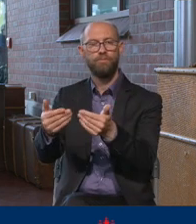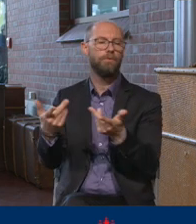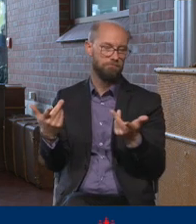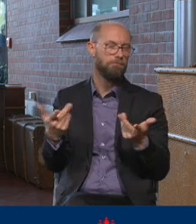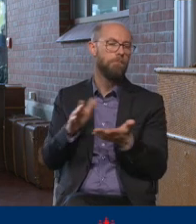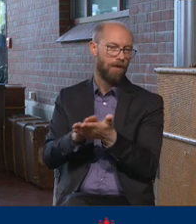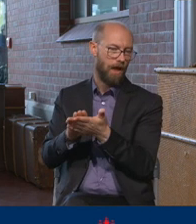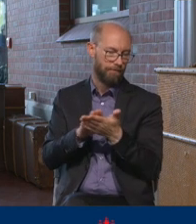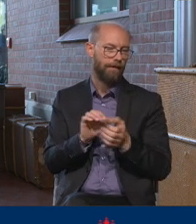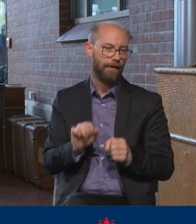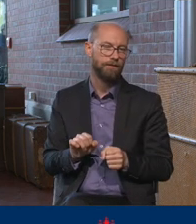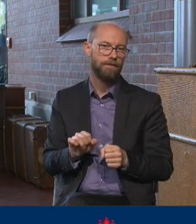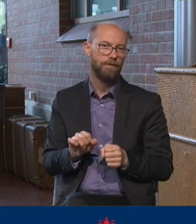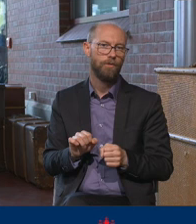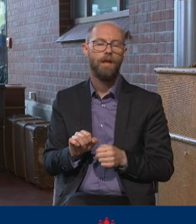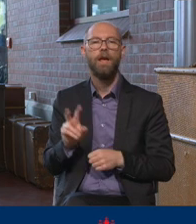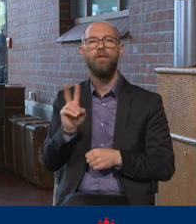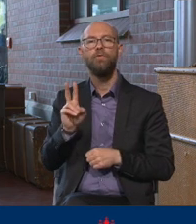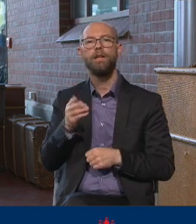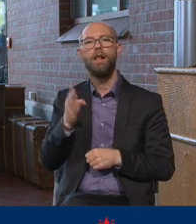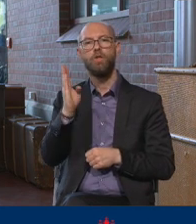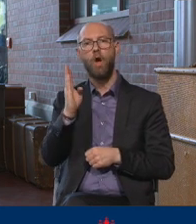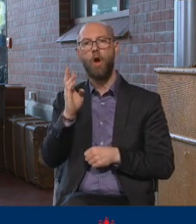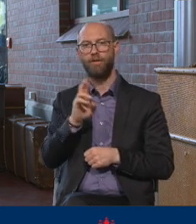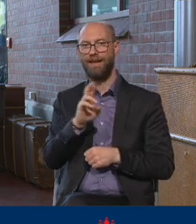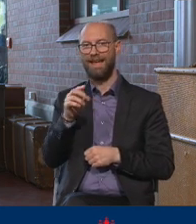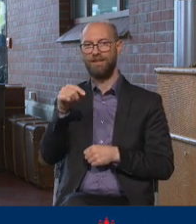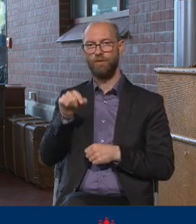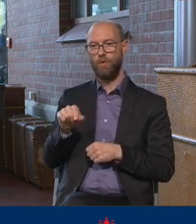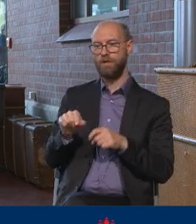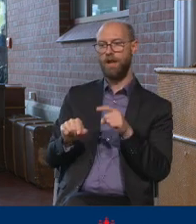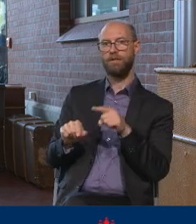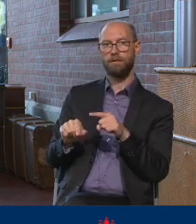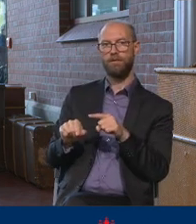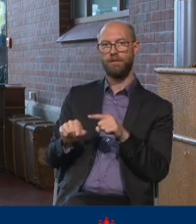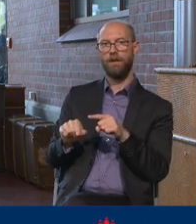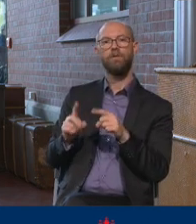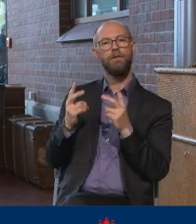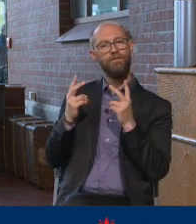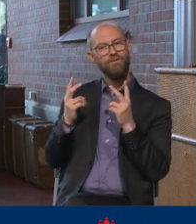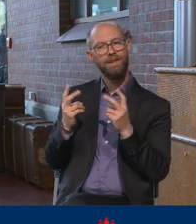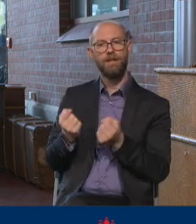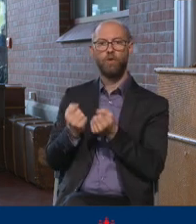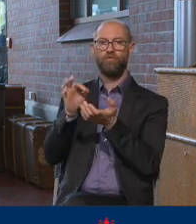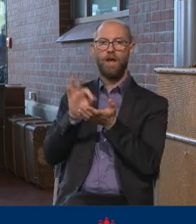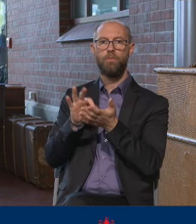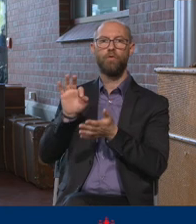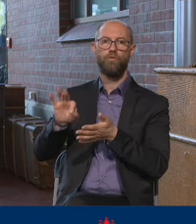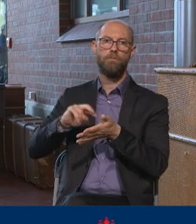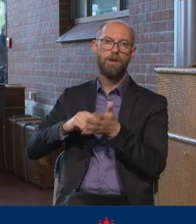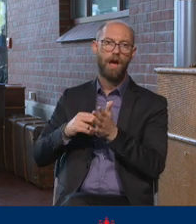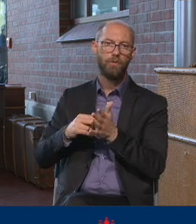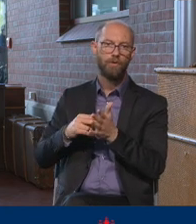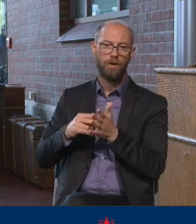nord auf der rechten seite hier hat natürlich einen ganz wichtigen fokus aber 7 in richtung